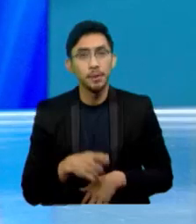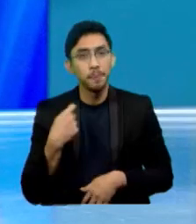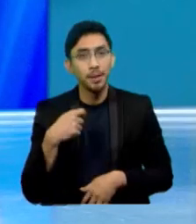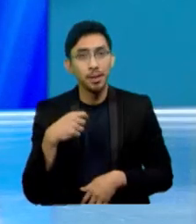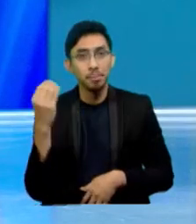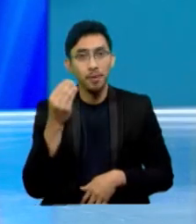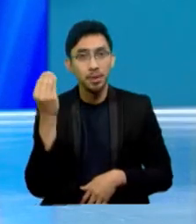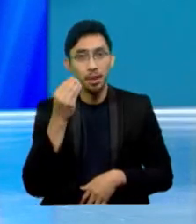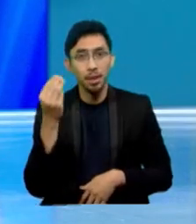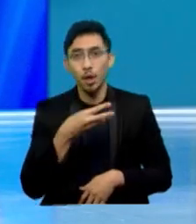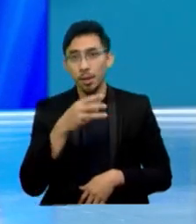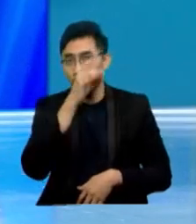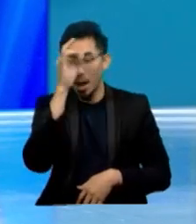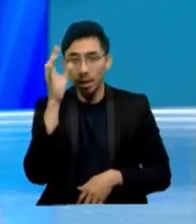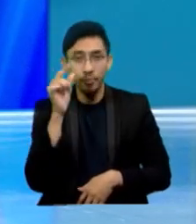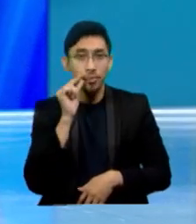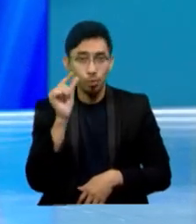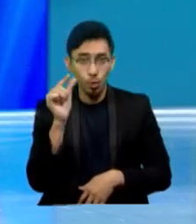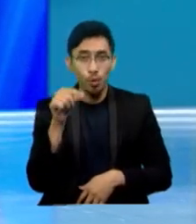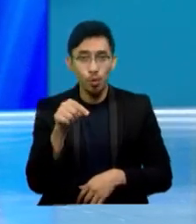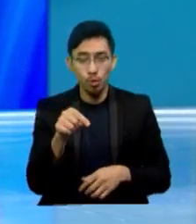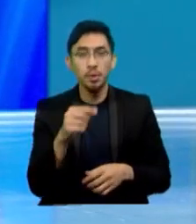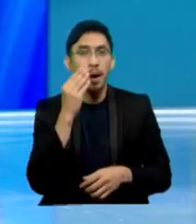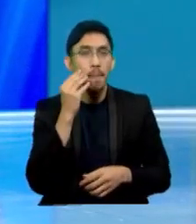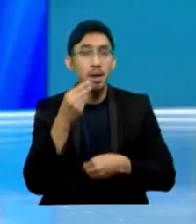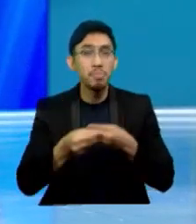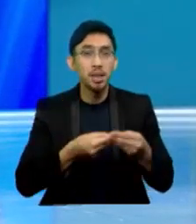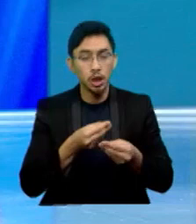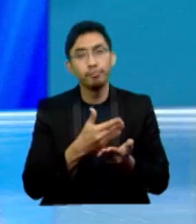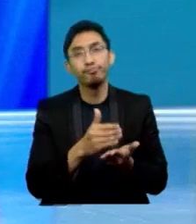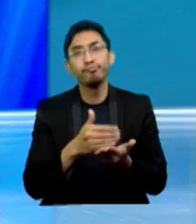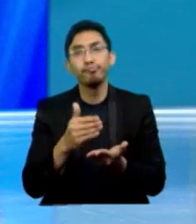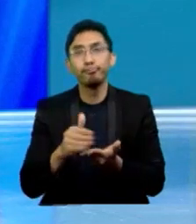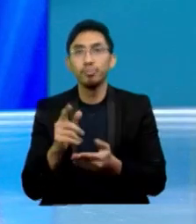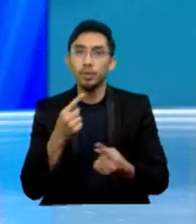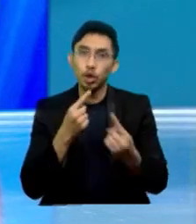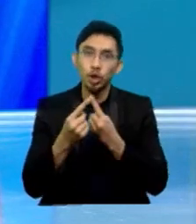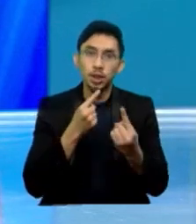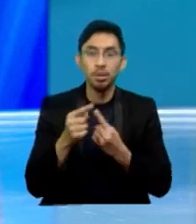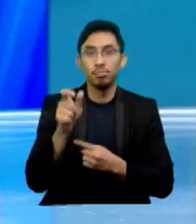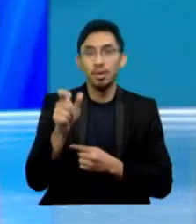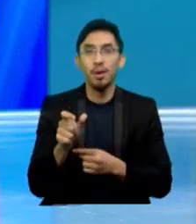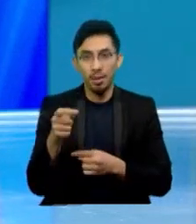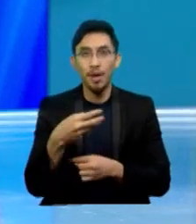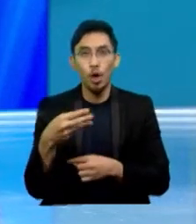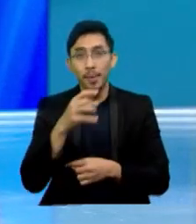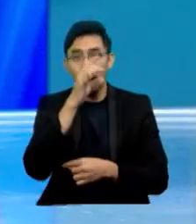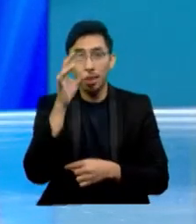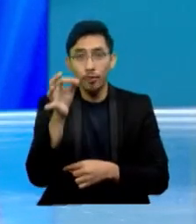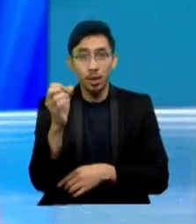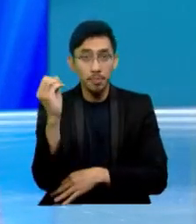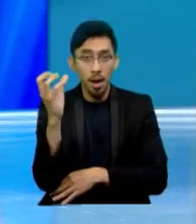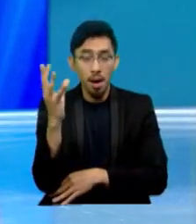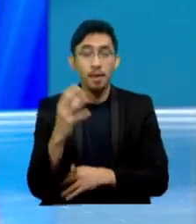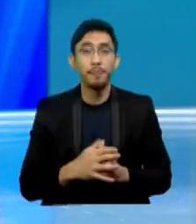Pemirsa, Menteri Pariwisata dan Ekonomi Kreatif Sandiaga Salahuddin Uno membagikan pengalaman bisnisnya saat berdiskusi dengan pelaku ekonomi kreatif di